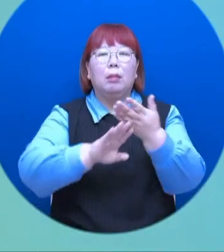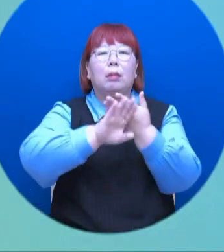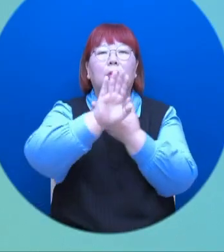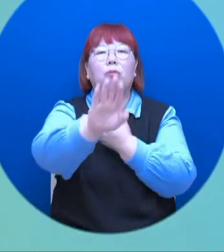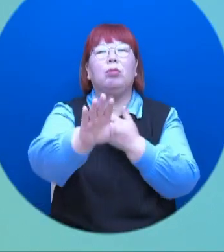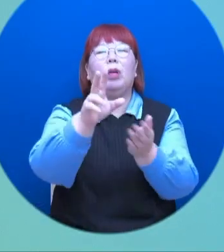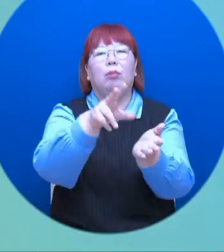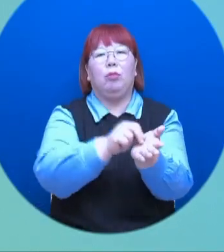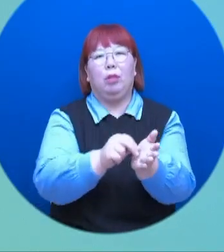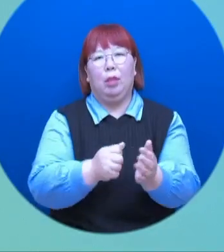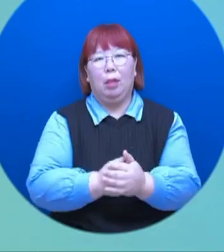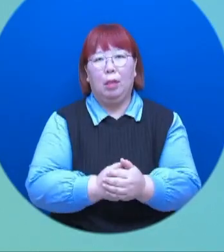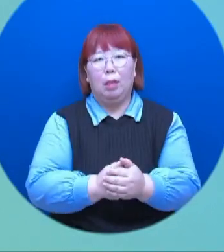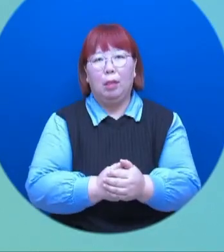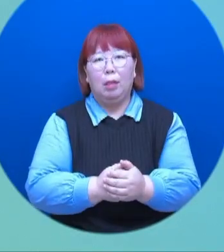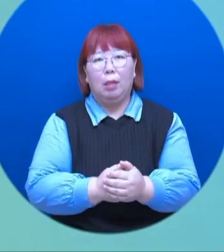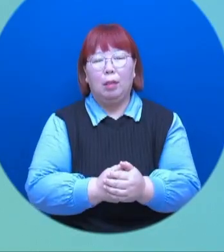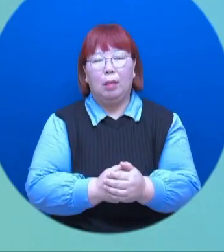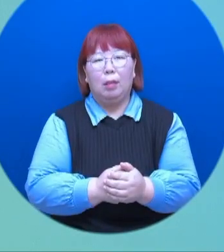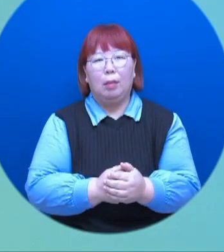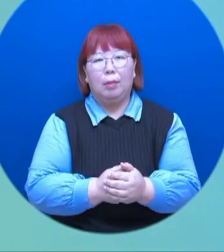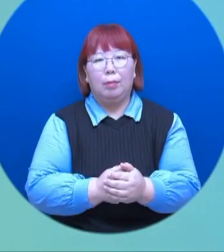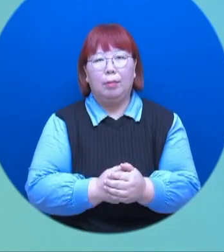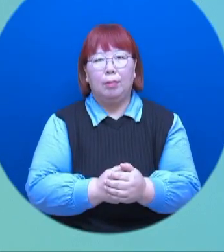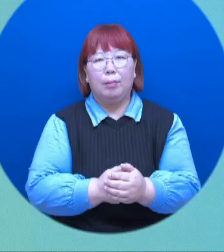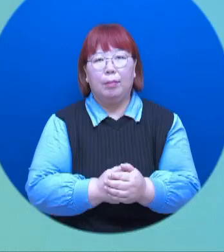거죠. 그 이후의 문제가 무엇일까요?